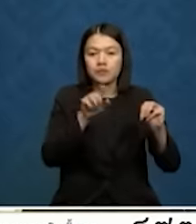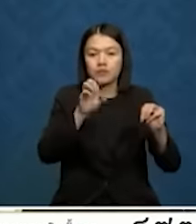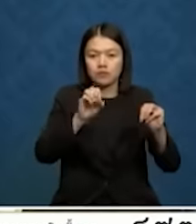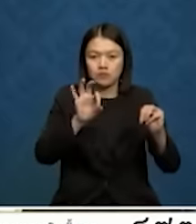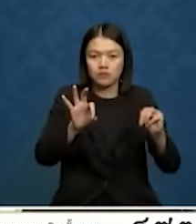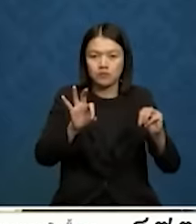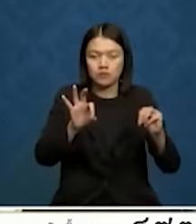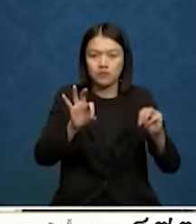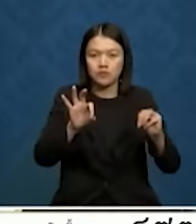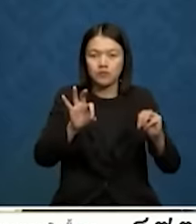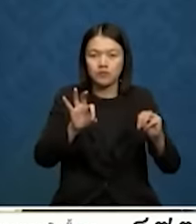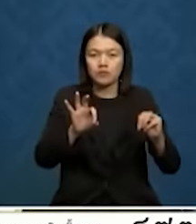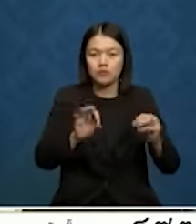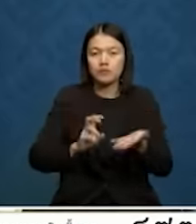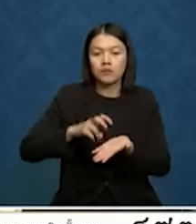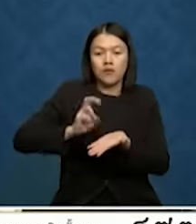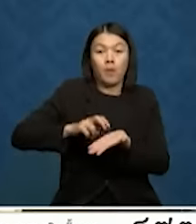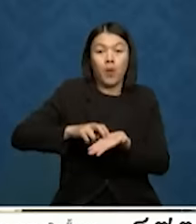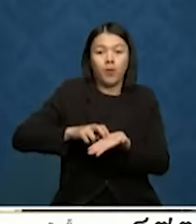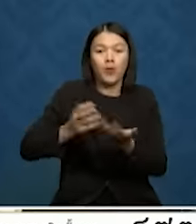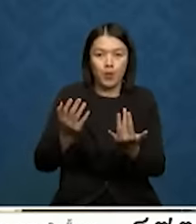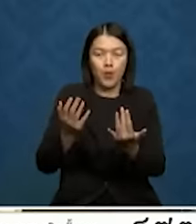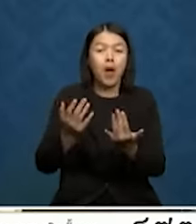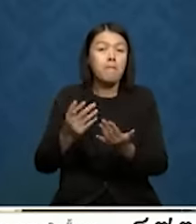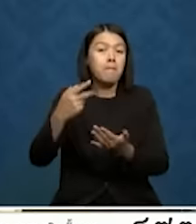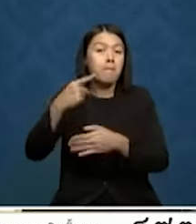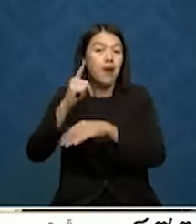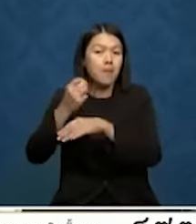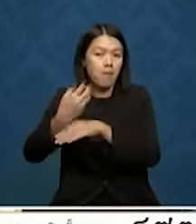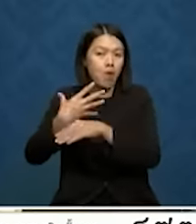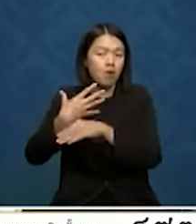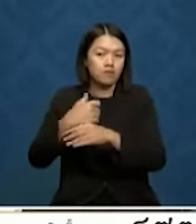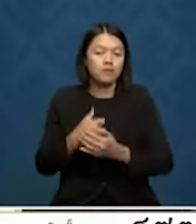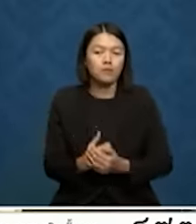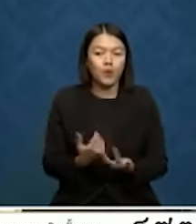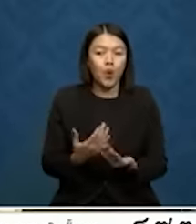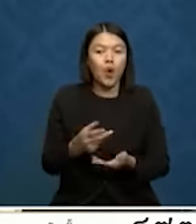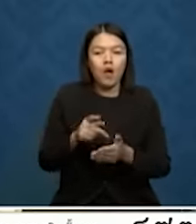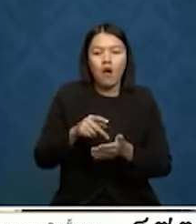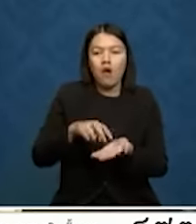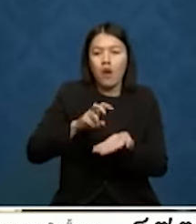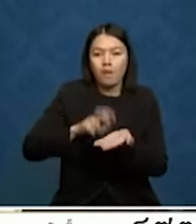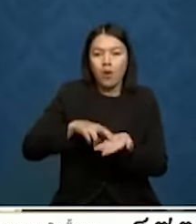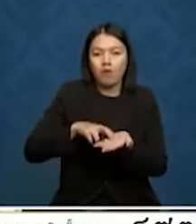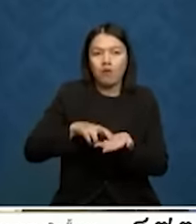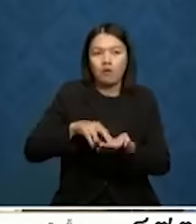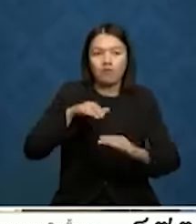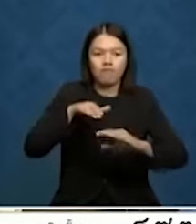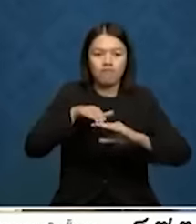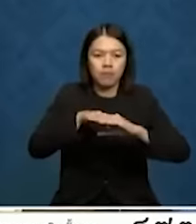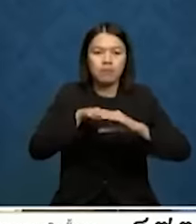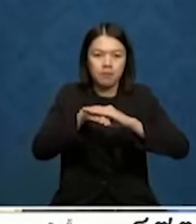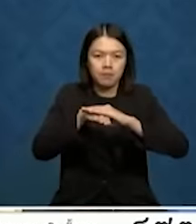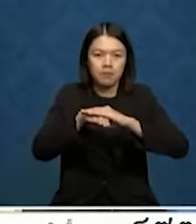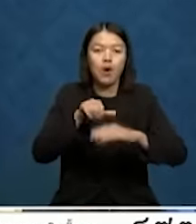159ส่วนการรับรองอย่างที่ท่านประธานได้กล่าวต่อที่ประชุมครับ ขอเป็นการรับรองโดยการกดบัตรแสดงต